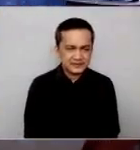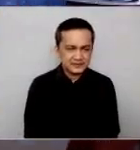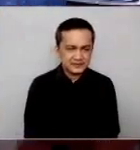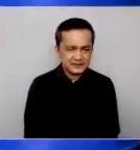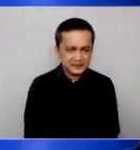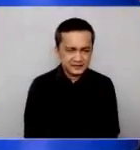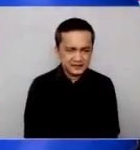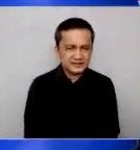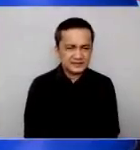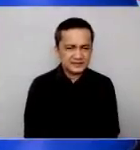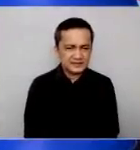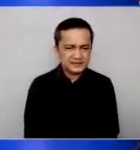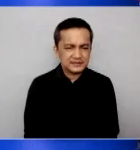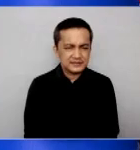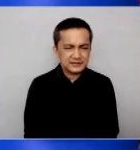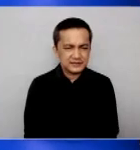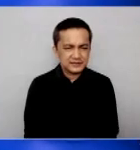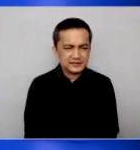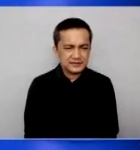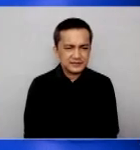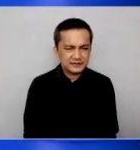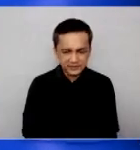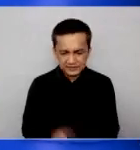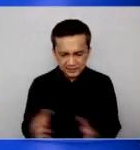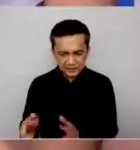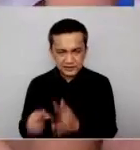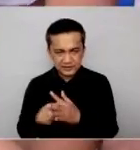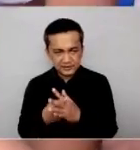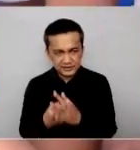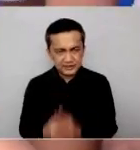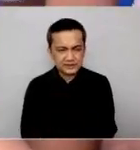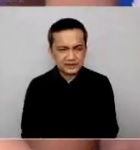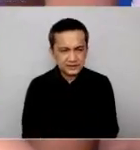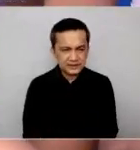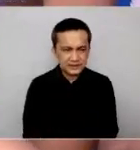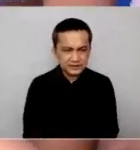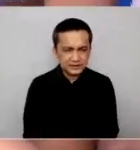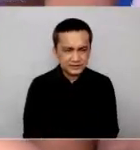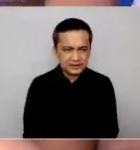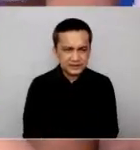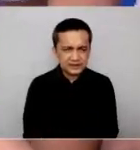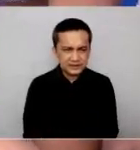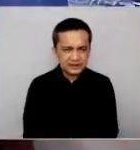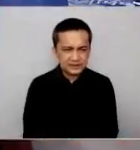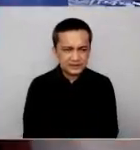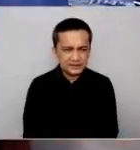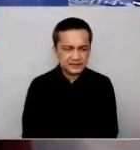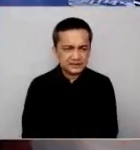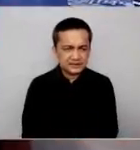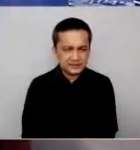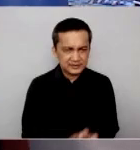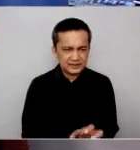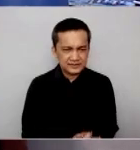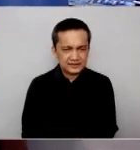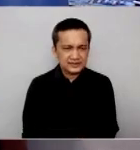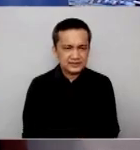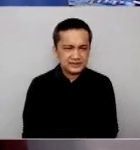Okay. After po nun, go back to the beginning. Okay. Yan po. Kung saan ka po nagsimula mag-stack?